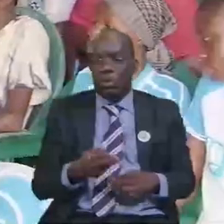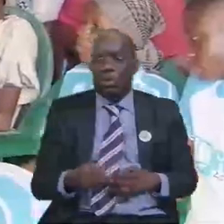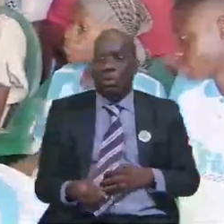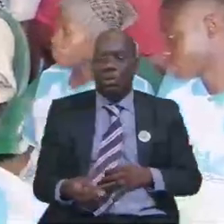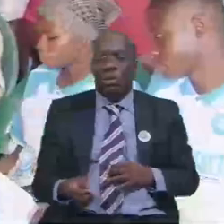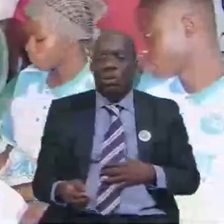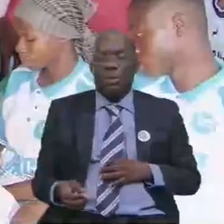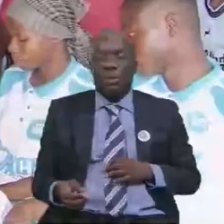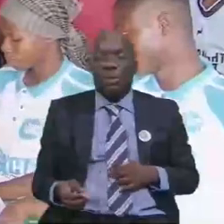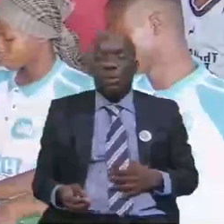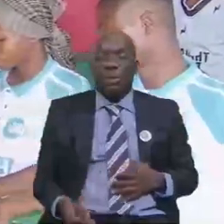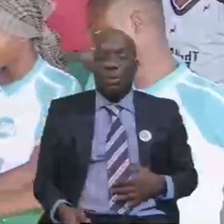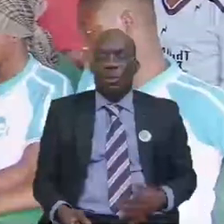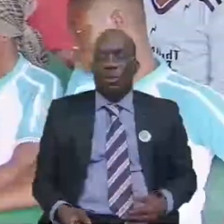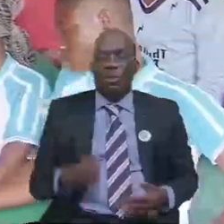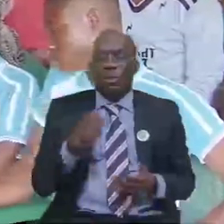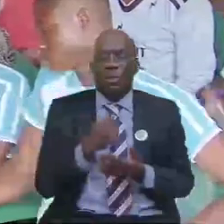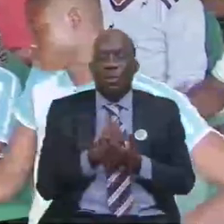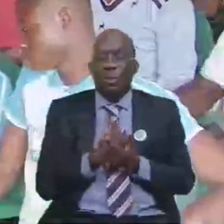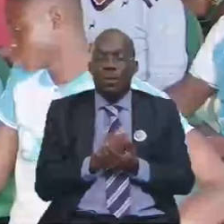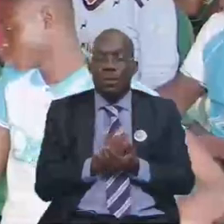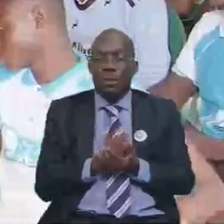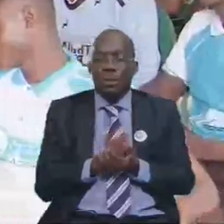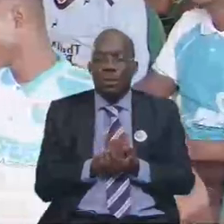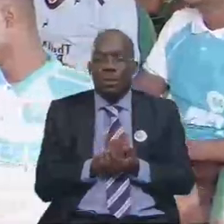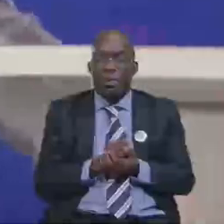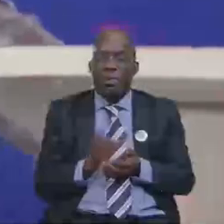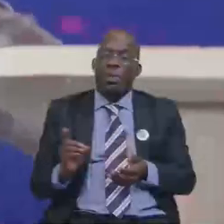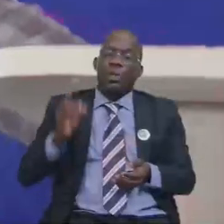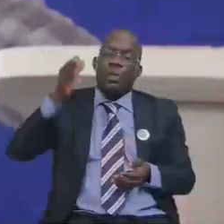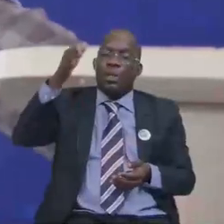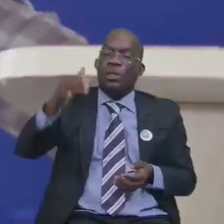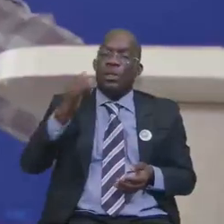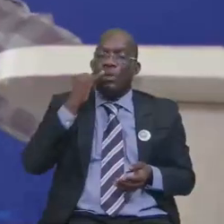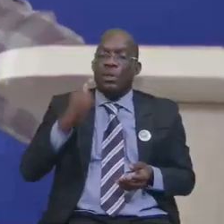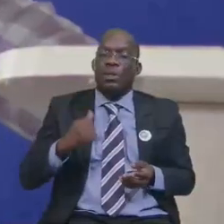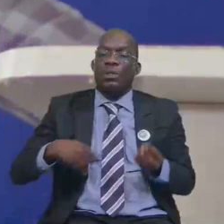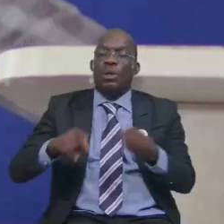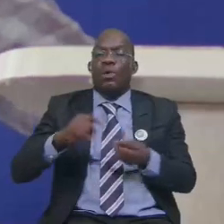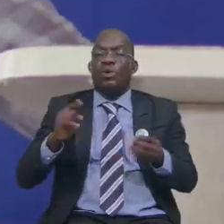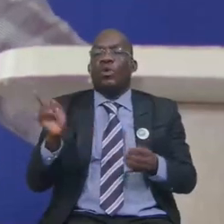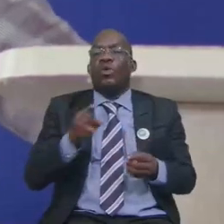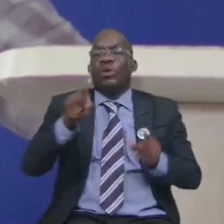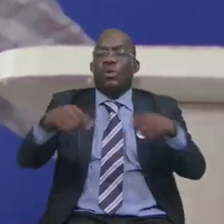destiné ce rapport à la destination tu arriveras à une nouvelle destination